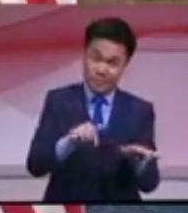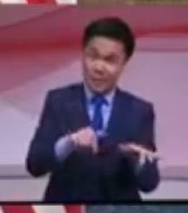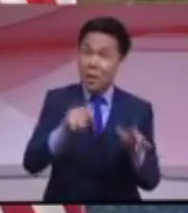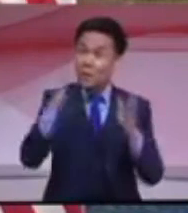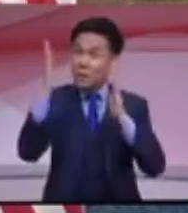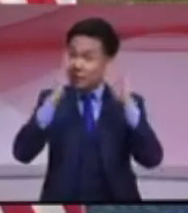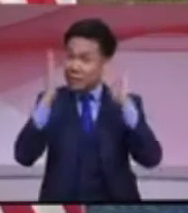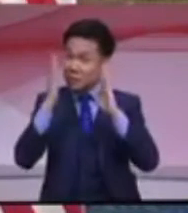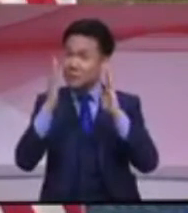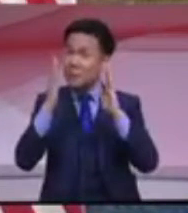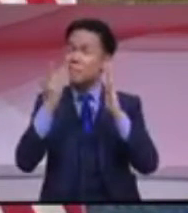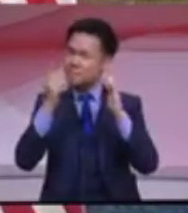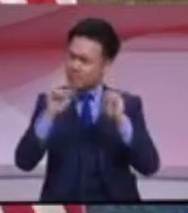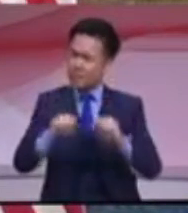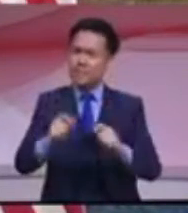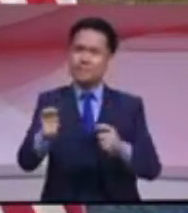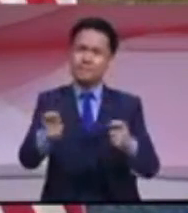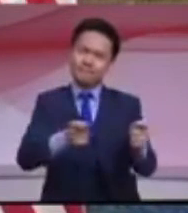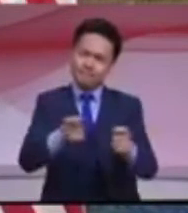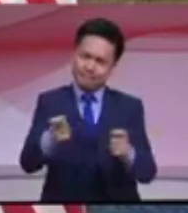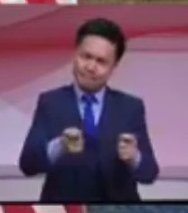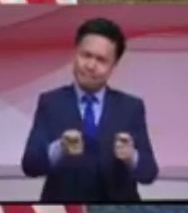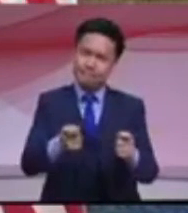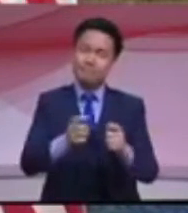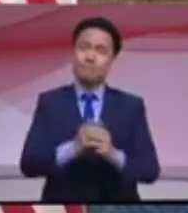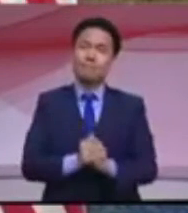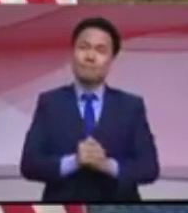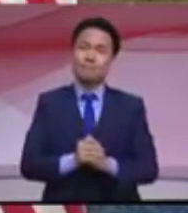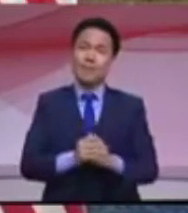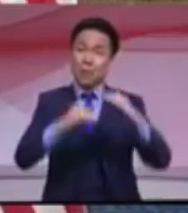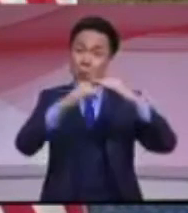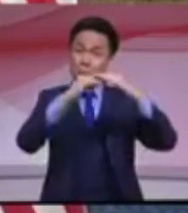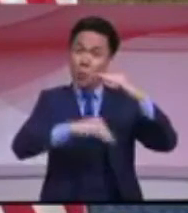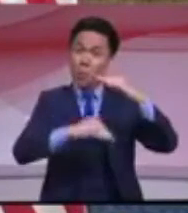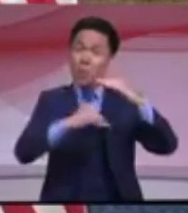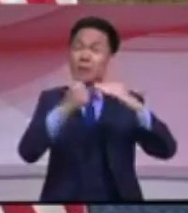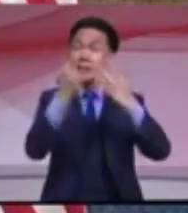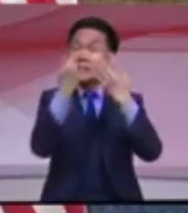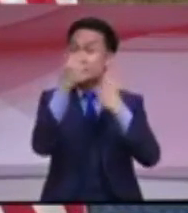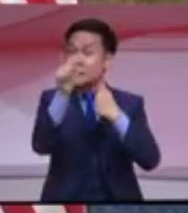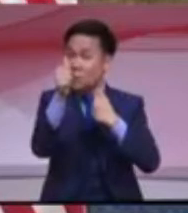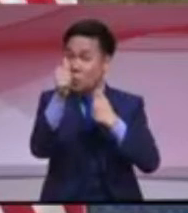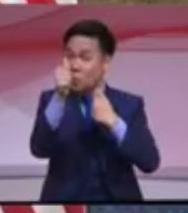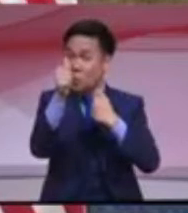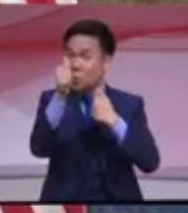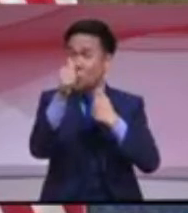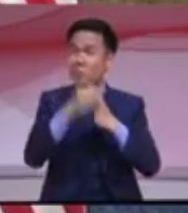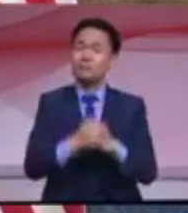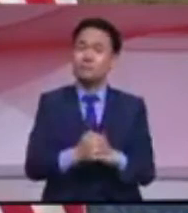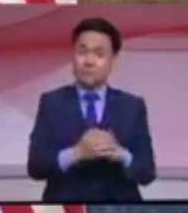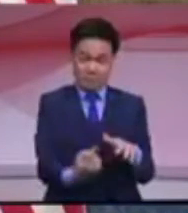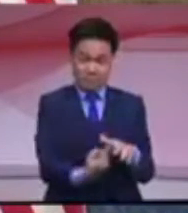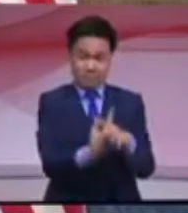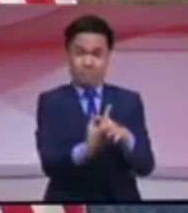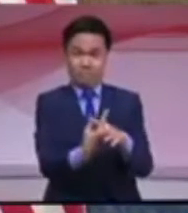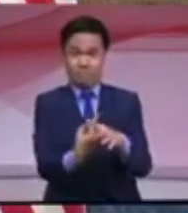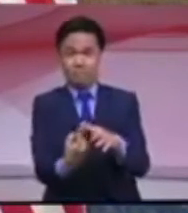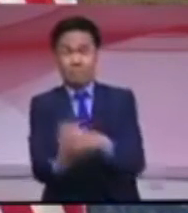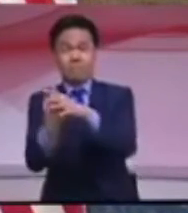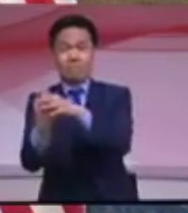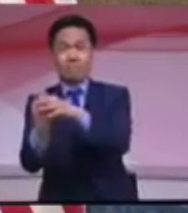negara adalah terkawal dengan hanya satu digit cash positif yang baru dicatatkan pada